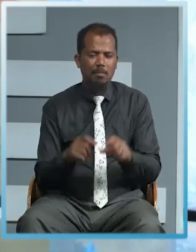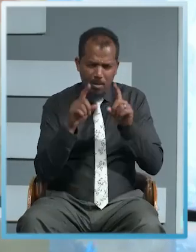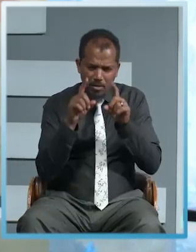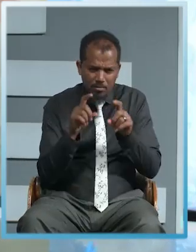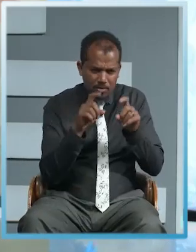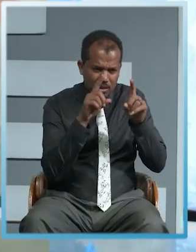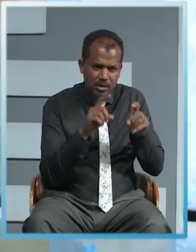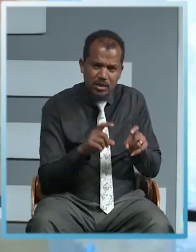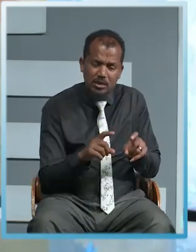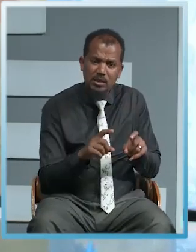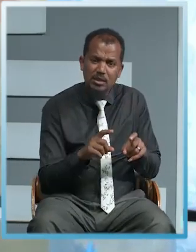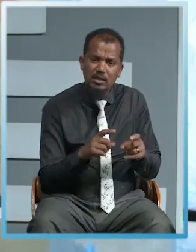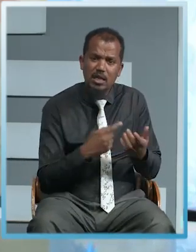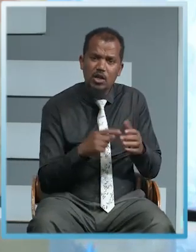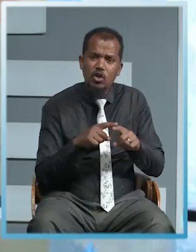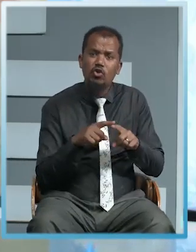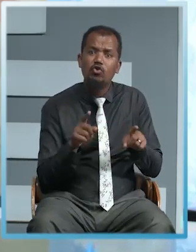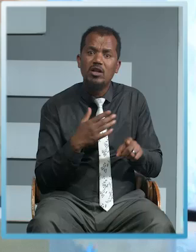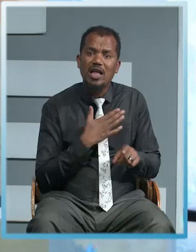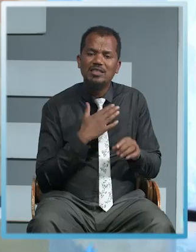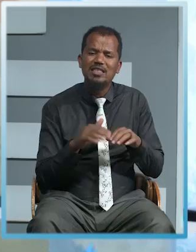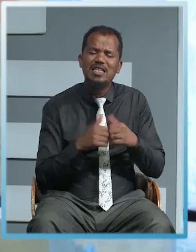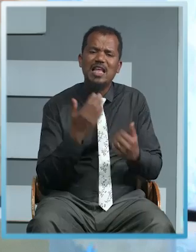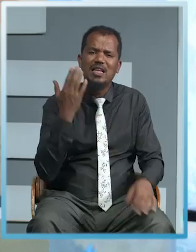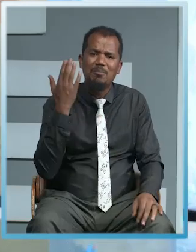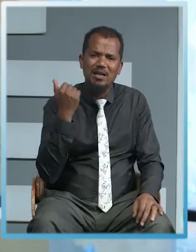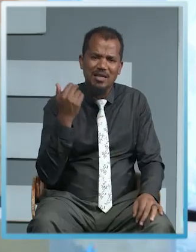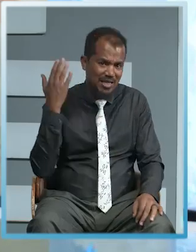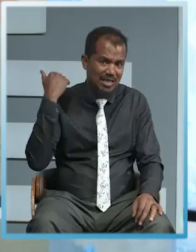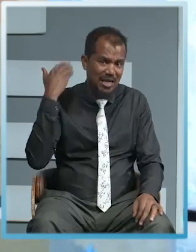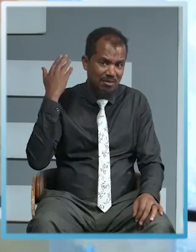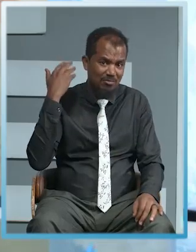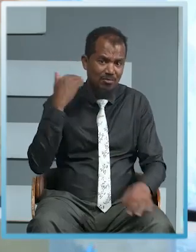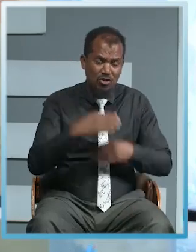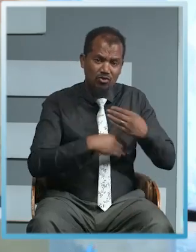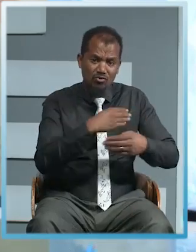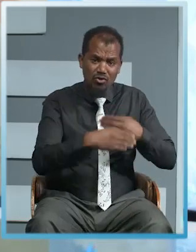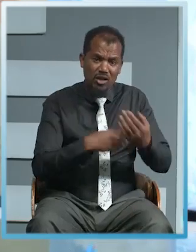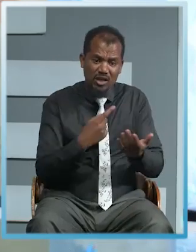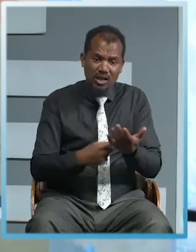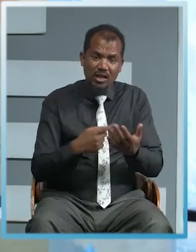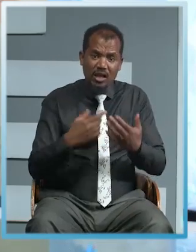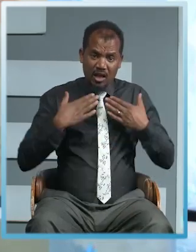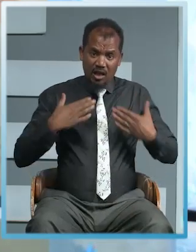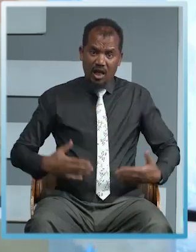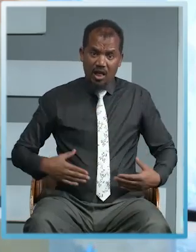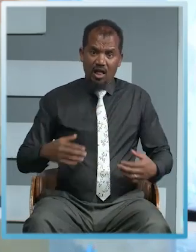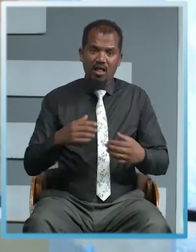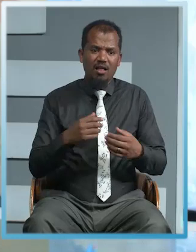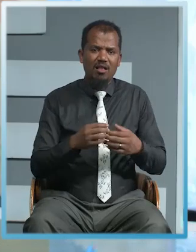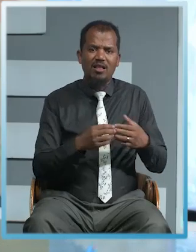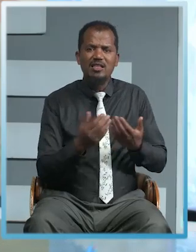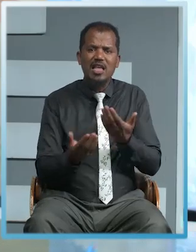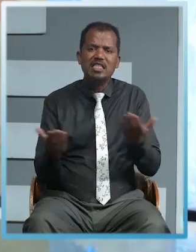بمرمر دقمو ليون نتوشاچنن انديت نبر قدمت تولدوش يزي هاگر هندل